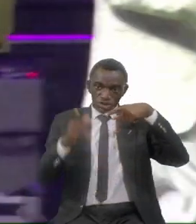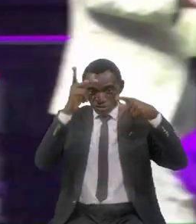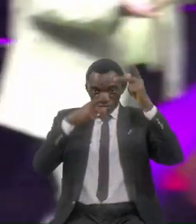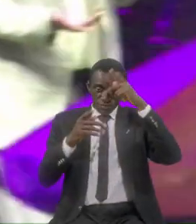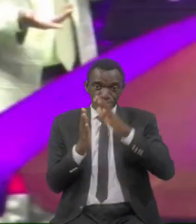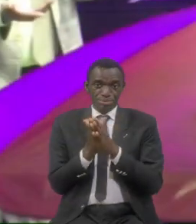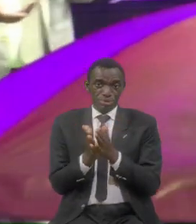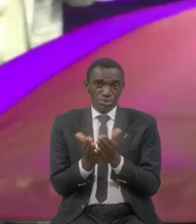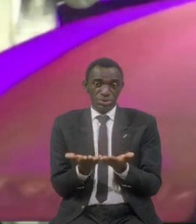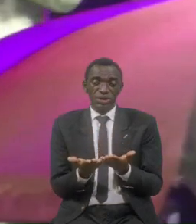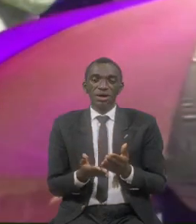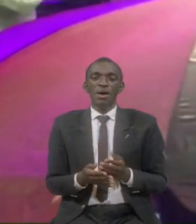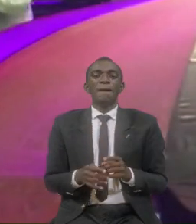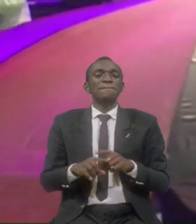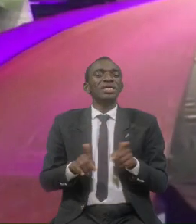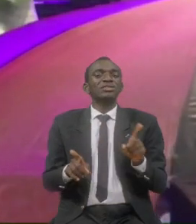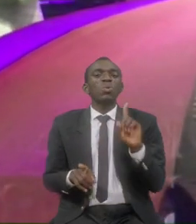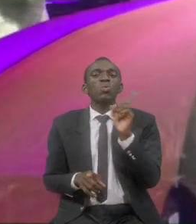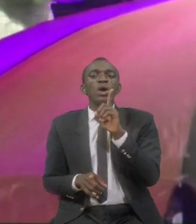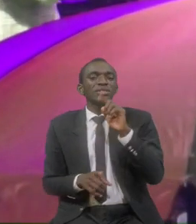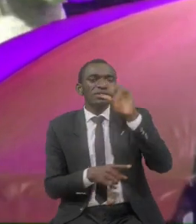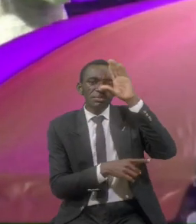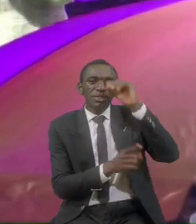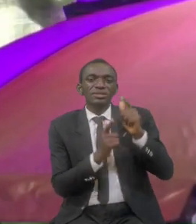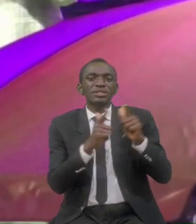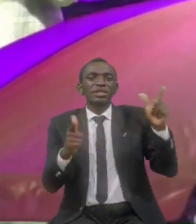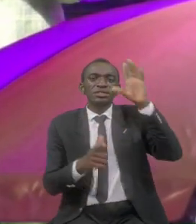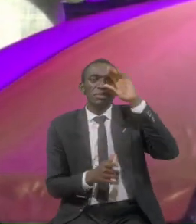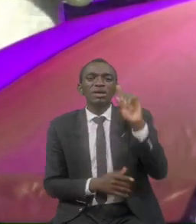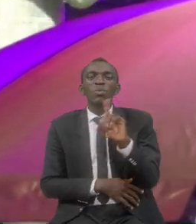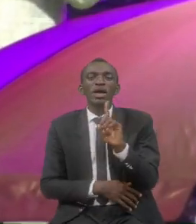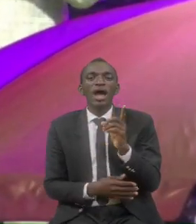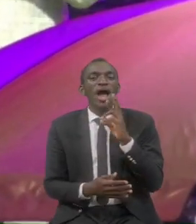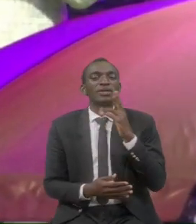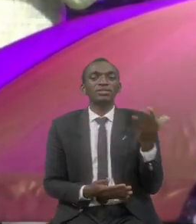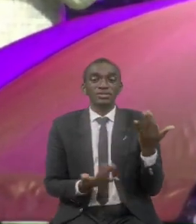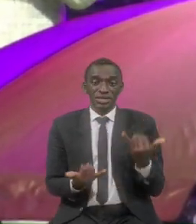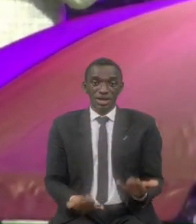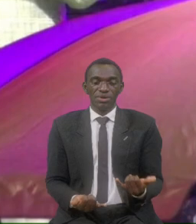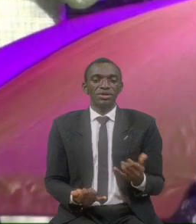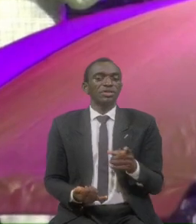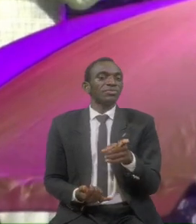But where are they? Pero asa naman sila? Death prevailed on them.